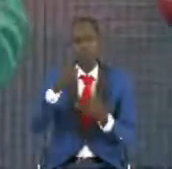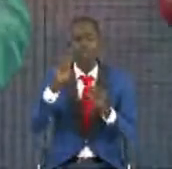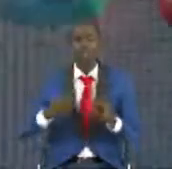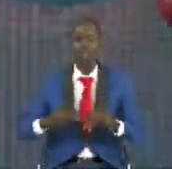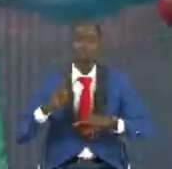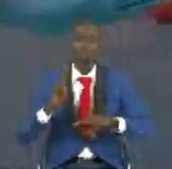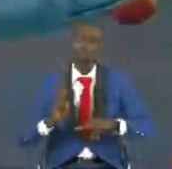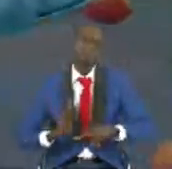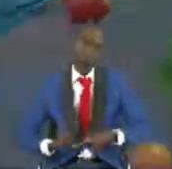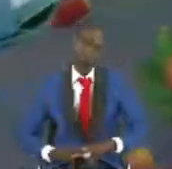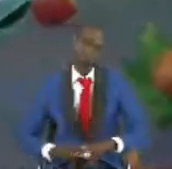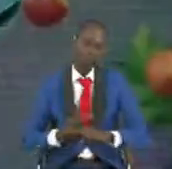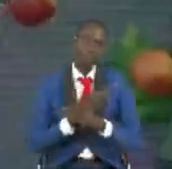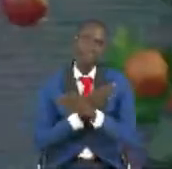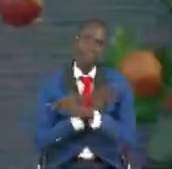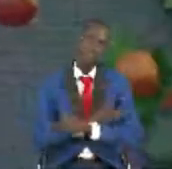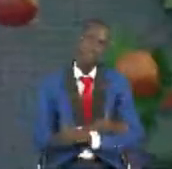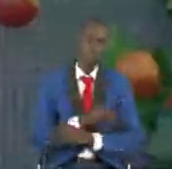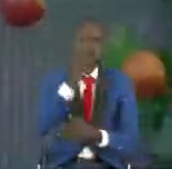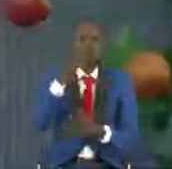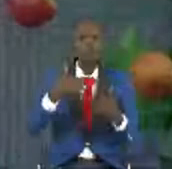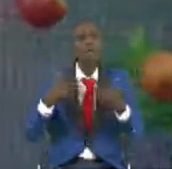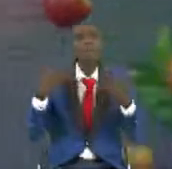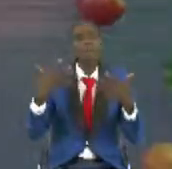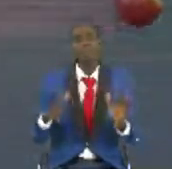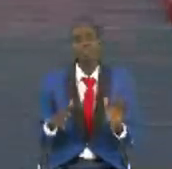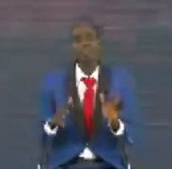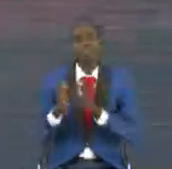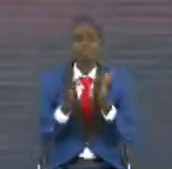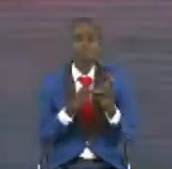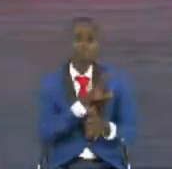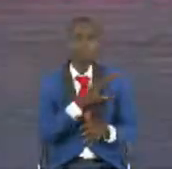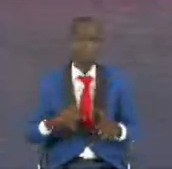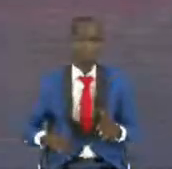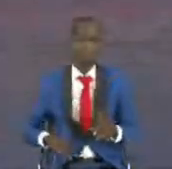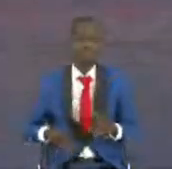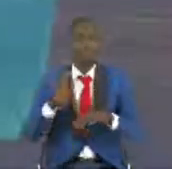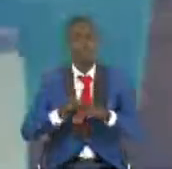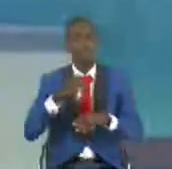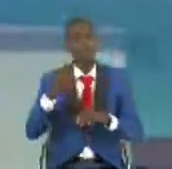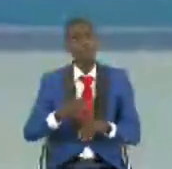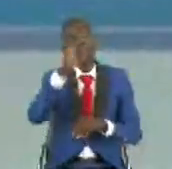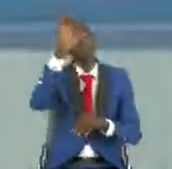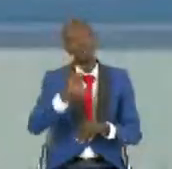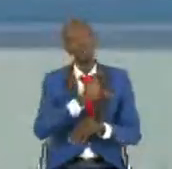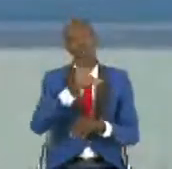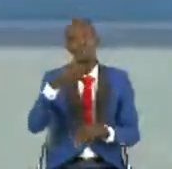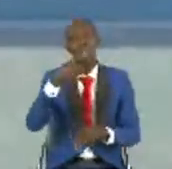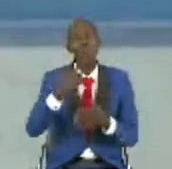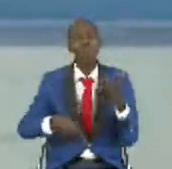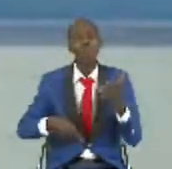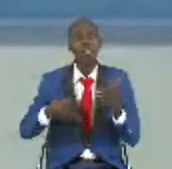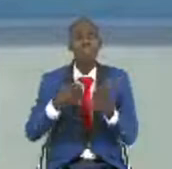t'asseoir. Parce que tu as fini, Jésus-Christ, sur la croix, a dit, tout est